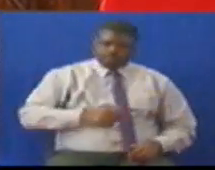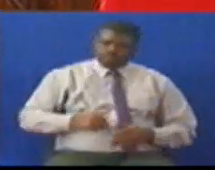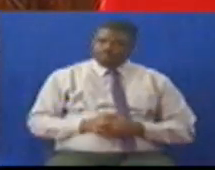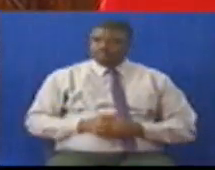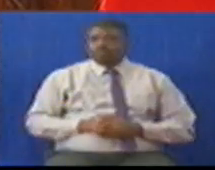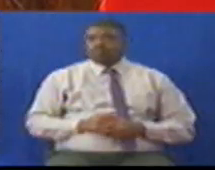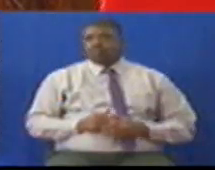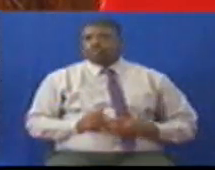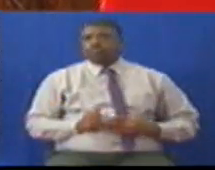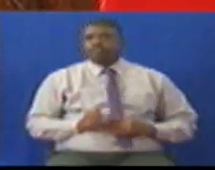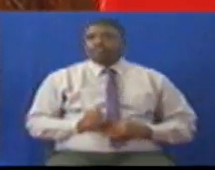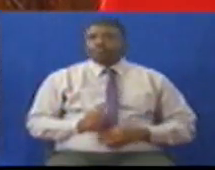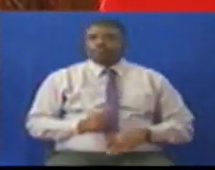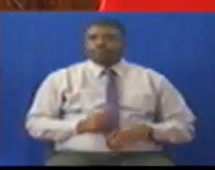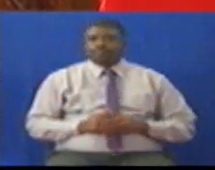kwenye